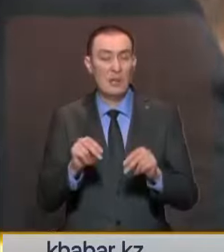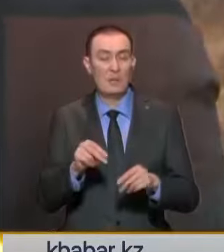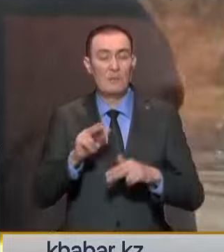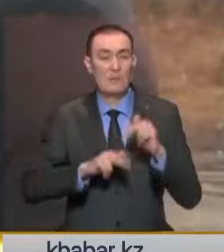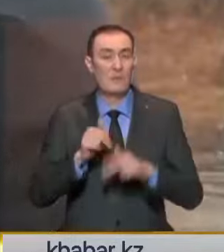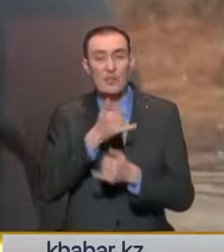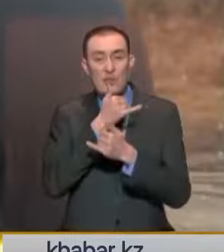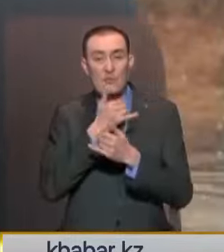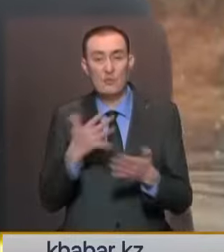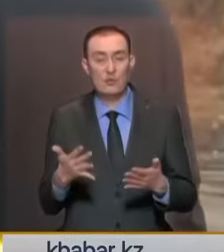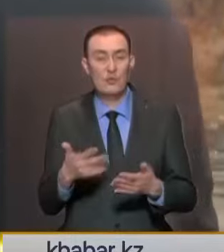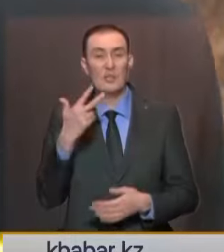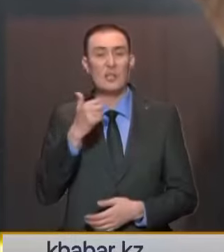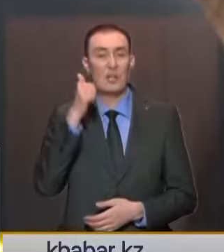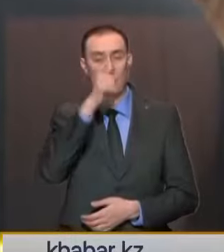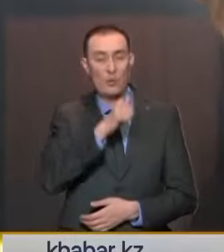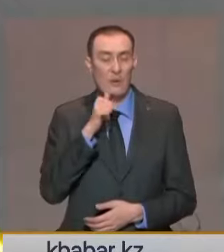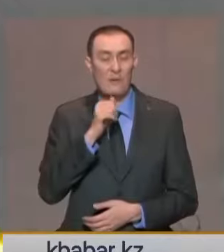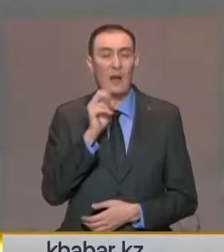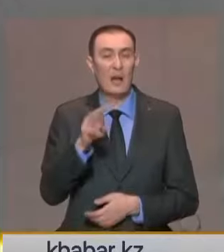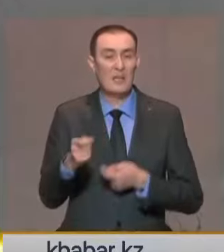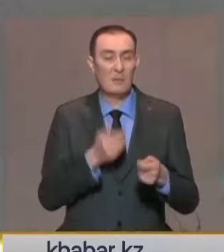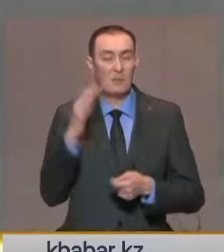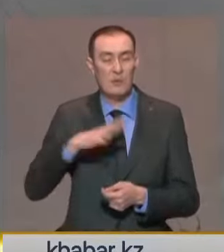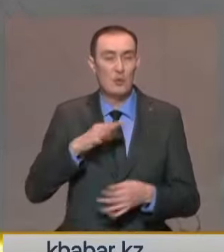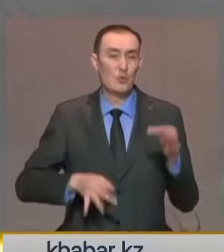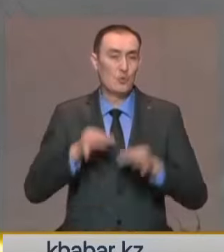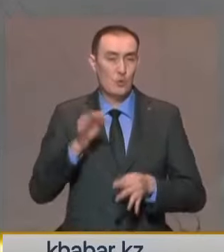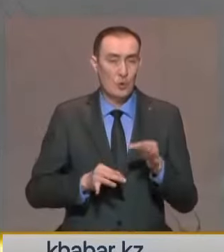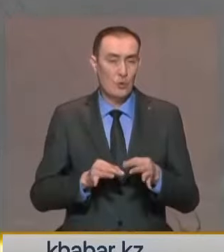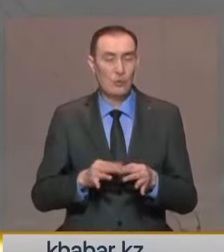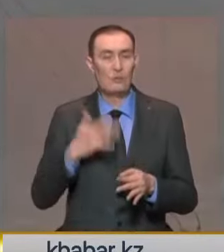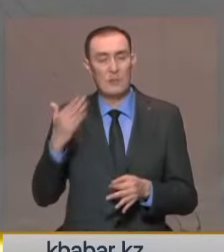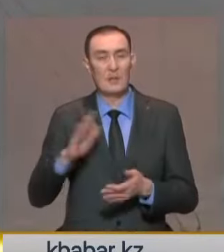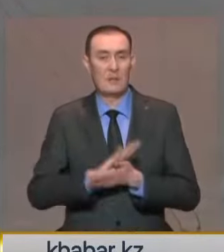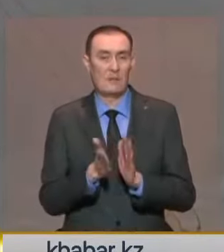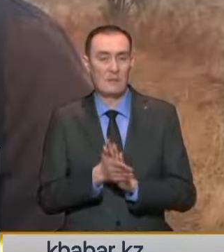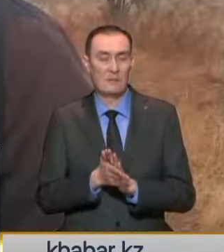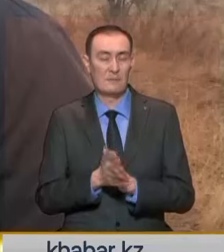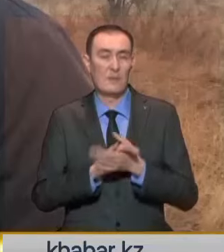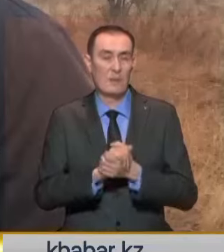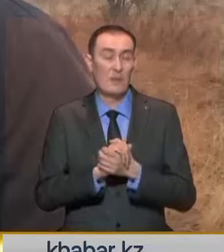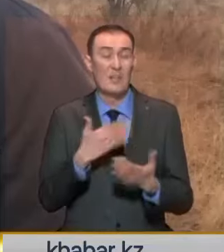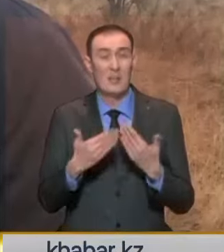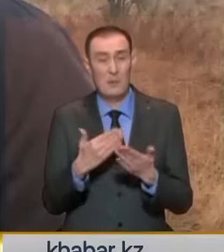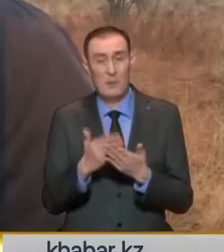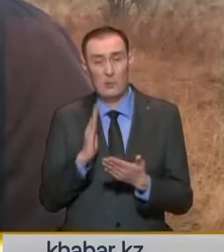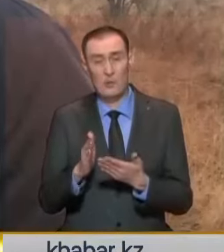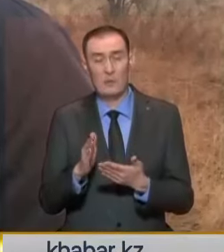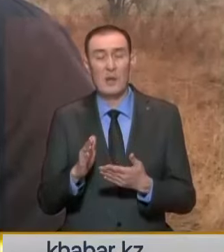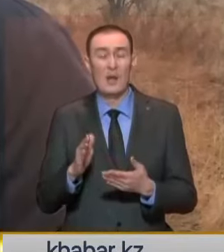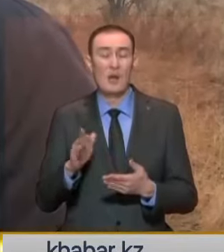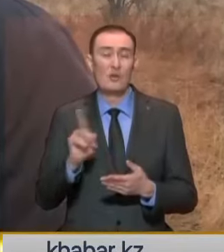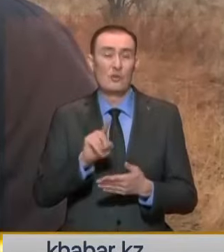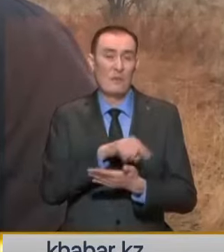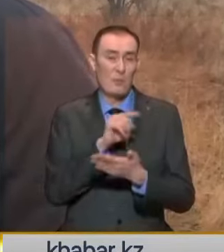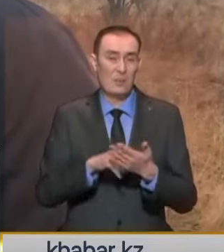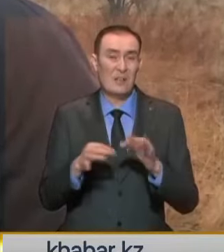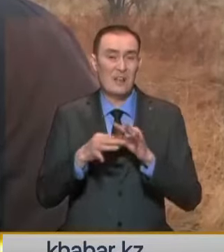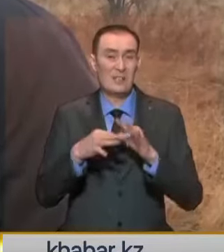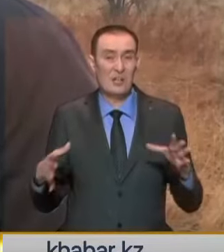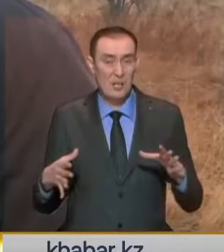подрядчик не может уже 3-й год. В Акимате с ним судились, но пошли на мировую. Если мы сейчас будем рассматривать и говорить о вопросе